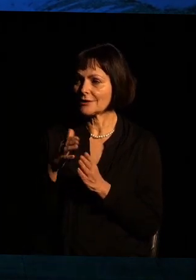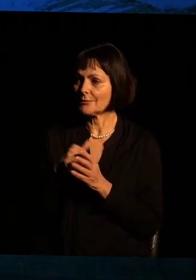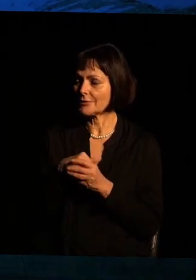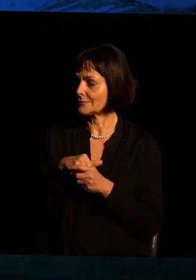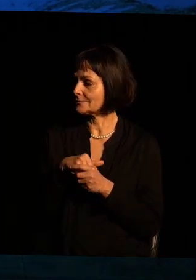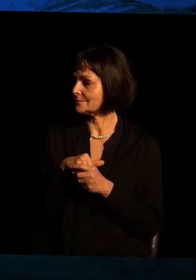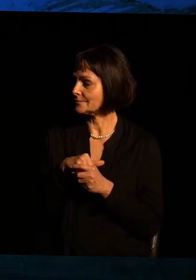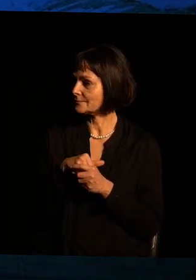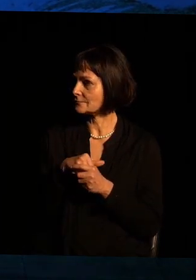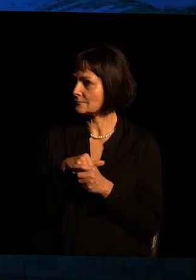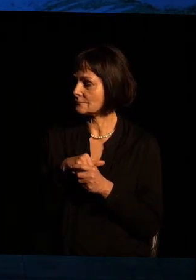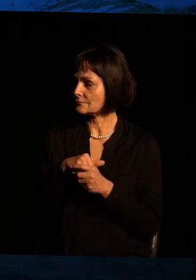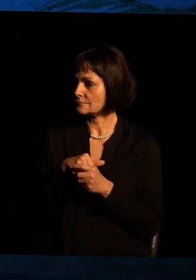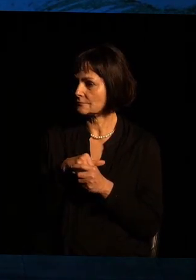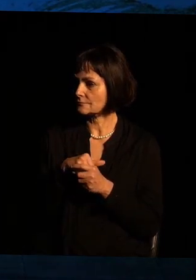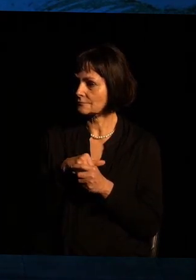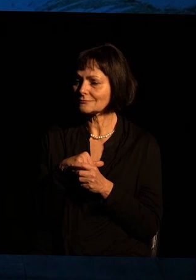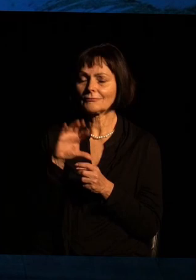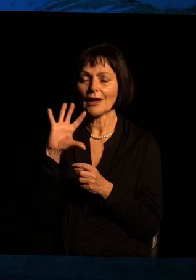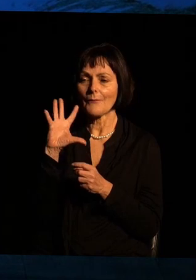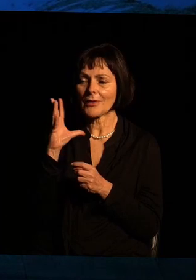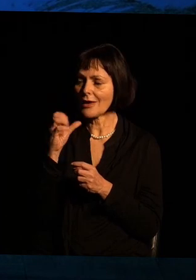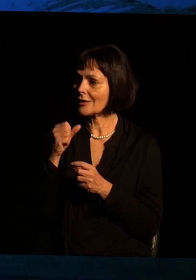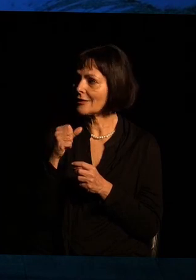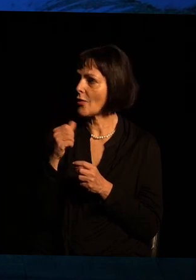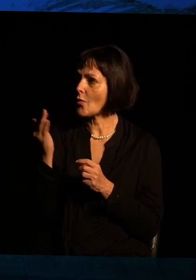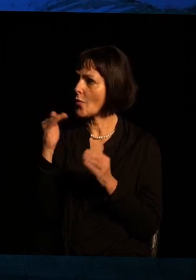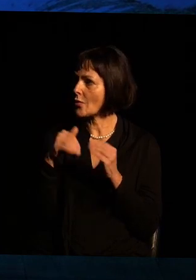magnum. No przepiękna formacja.